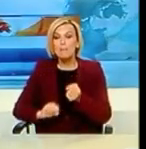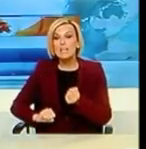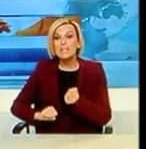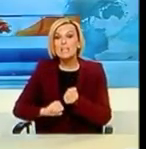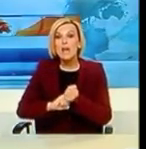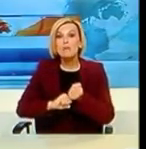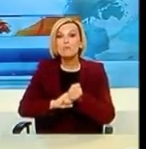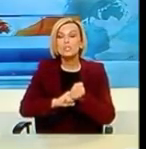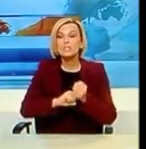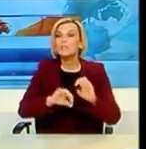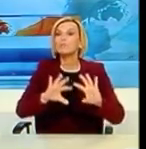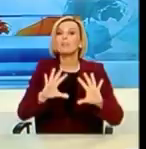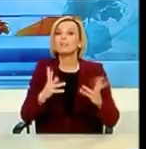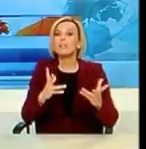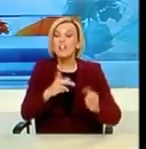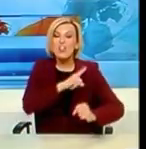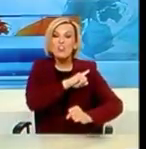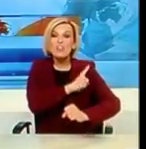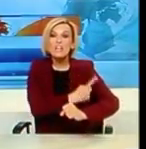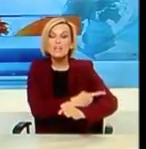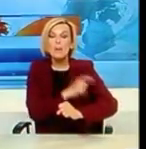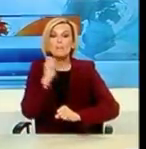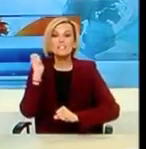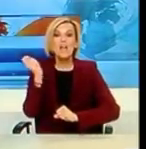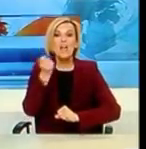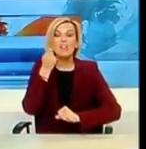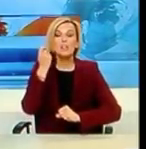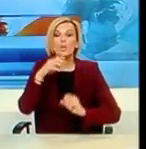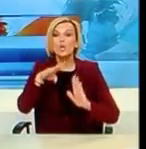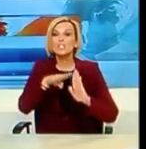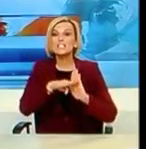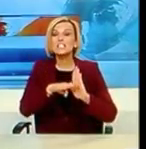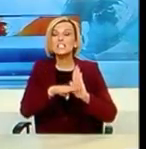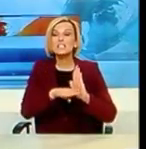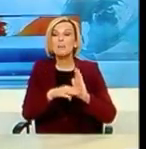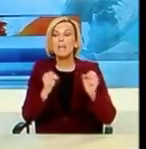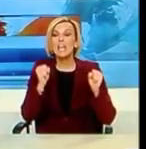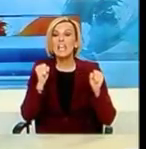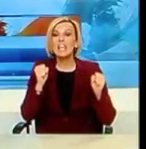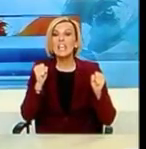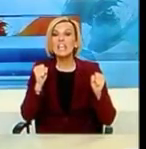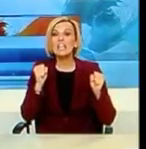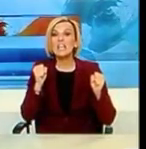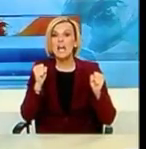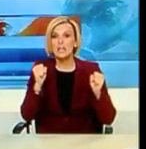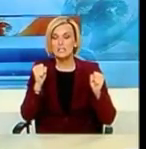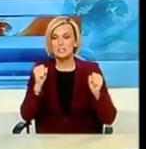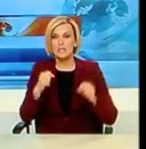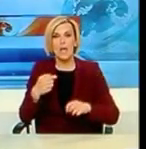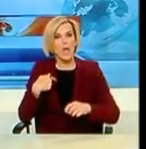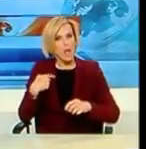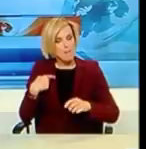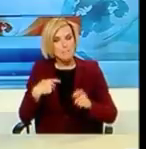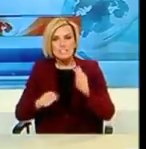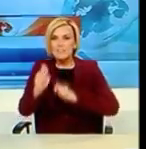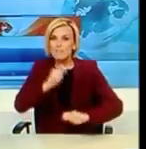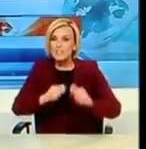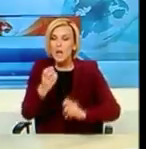Εθνικού Συστήματος Υγείας, το οποίο ενισχύεται με ταχύτατους ρυθμούς. Προσθέτουμε κλίνες και κρεβάτια